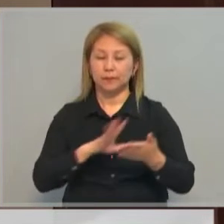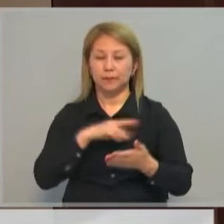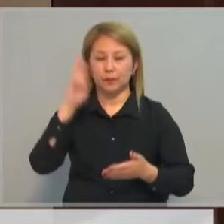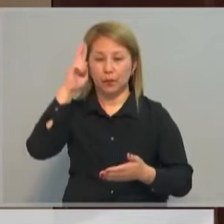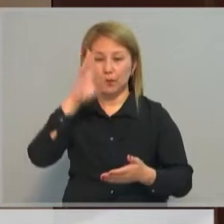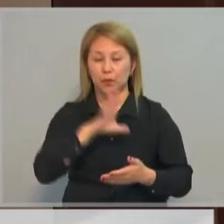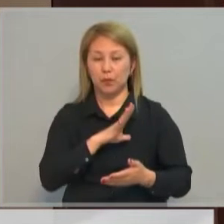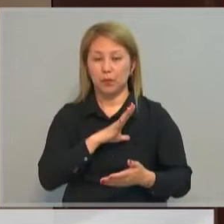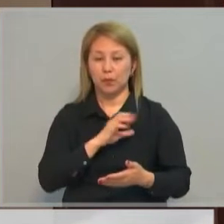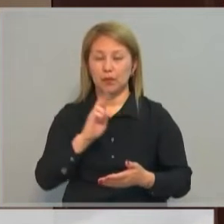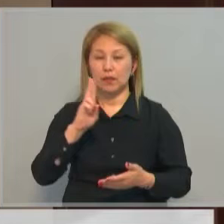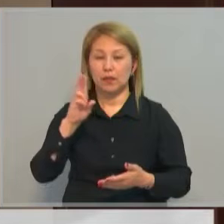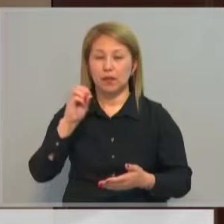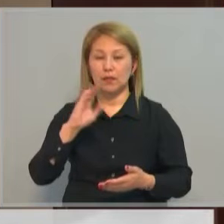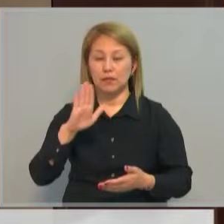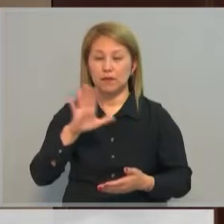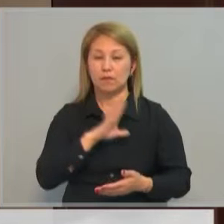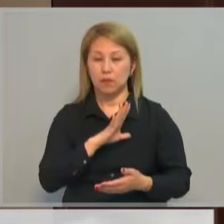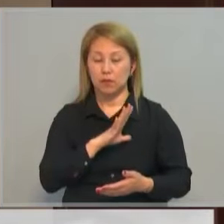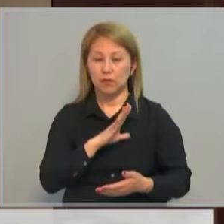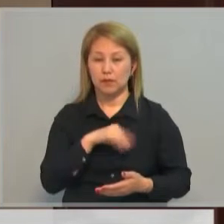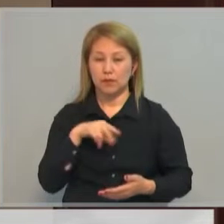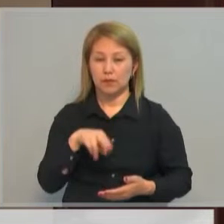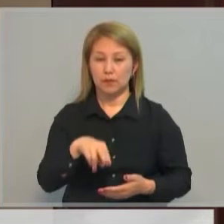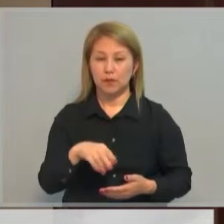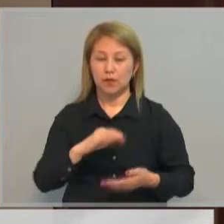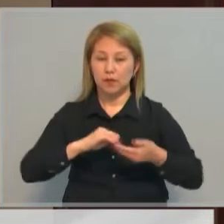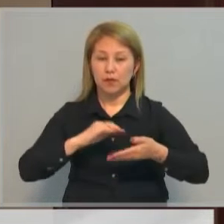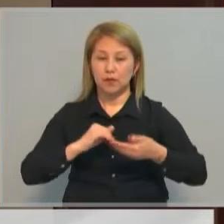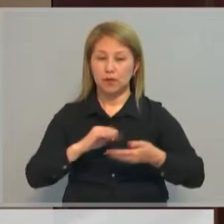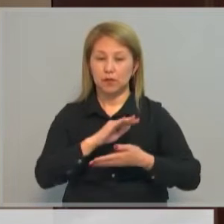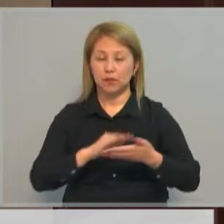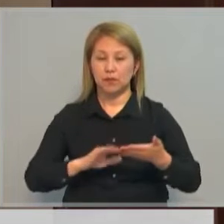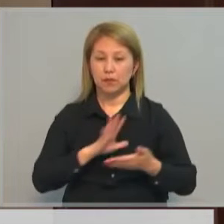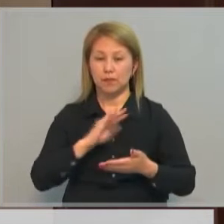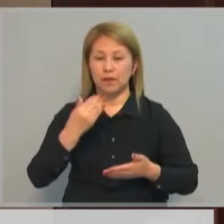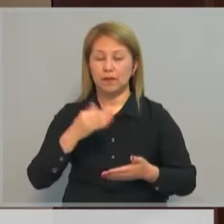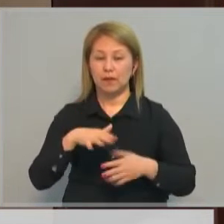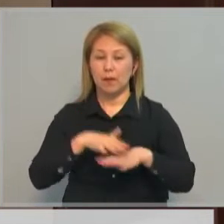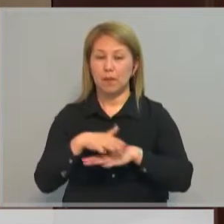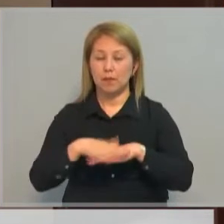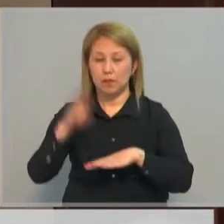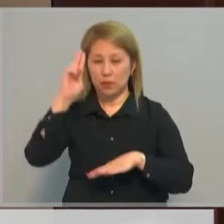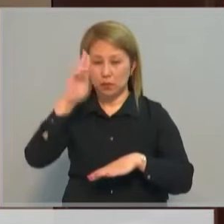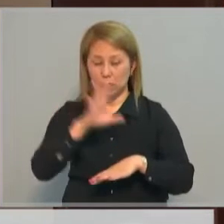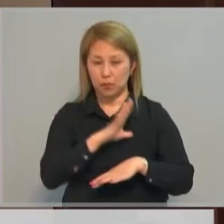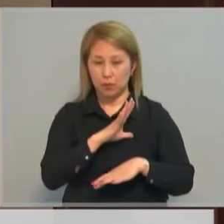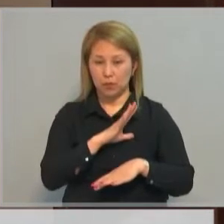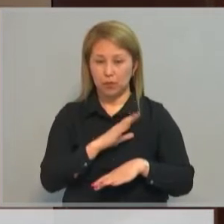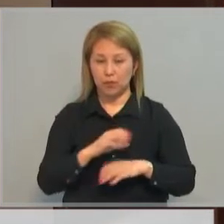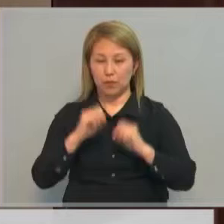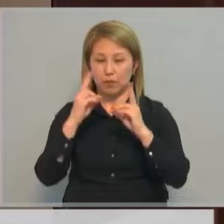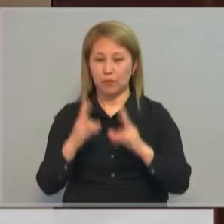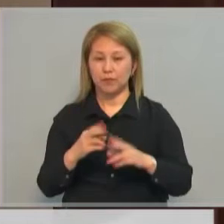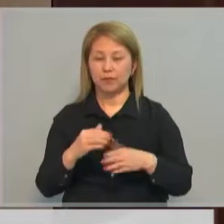түстім деп Қасиевке кіріп бара жатқан кезінде жаңағындай шақырту қағаз келіп, физика математика мектебіне оқуға түсіп, осы математика саласын